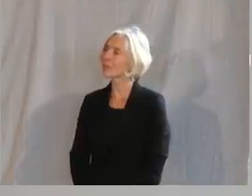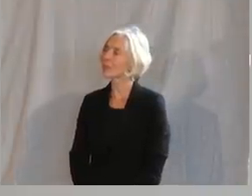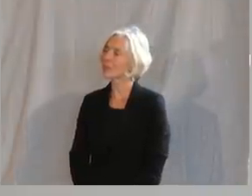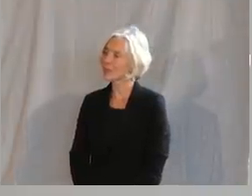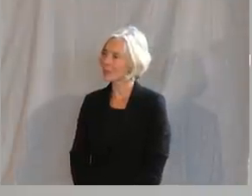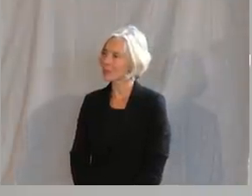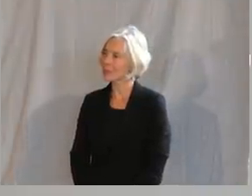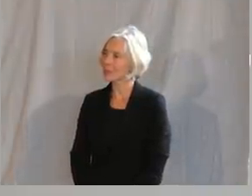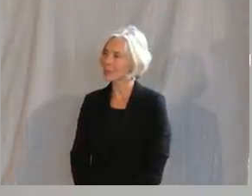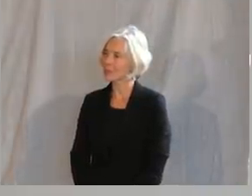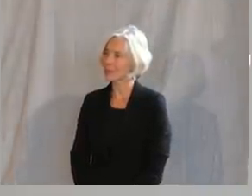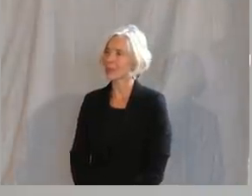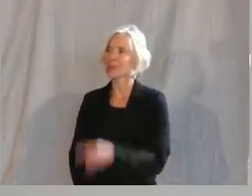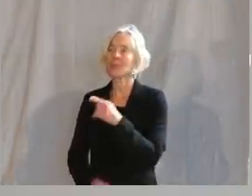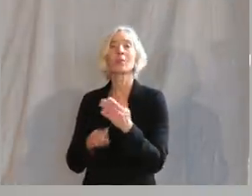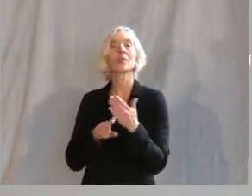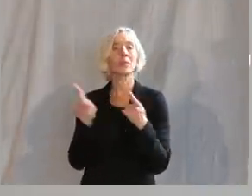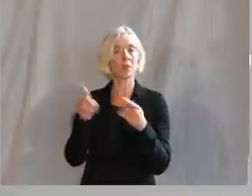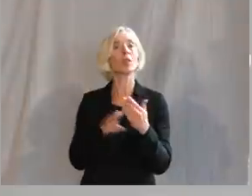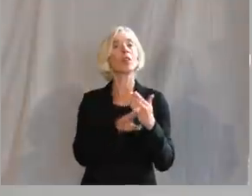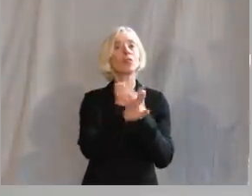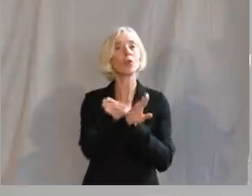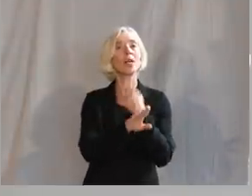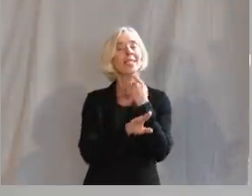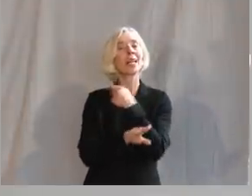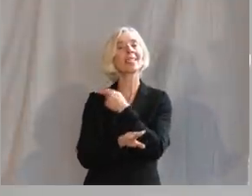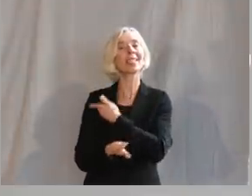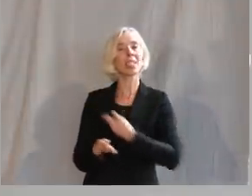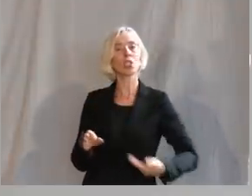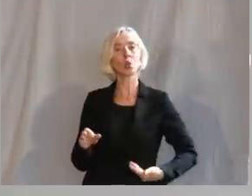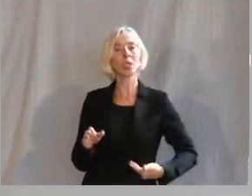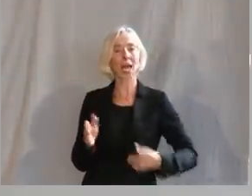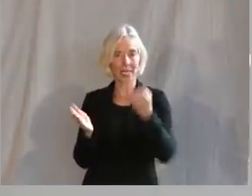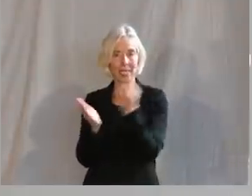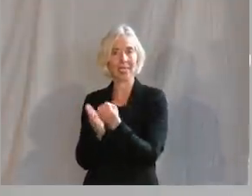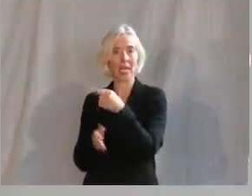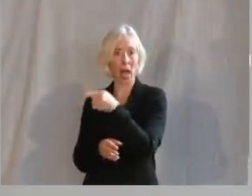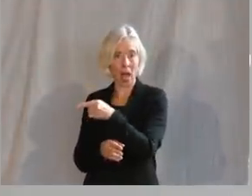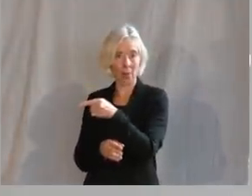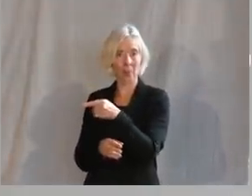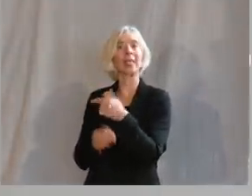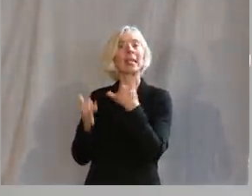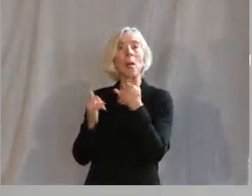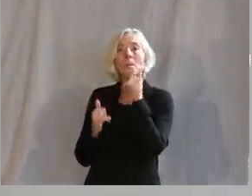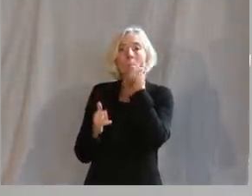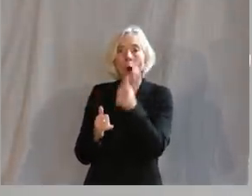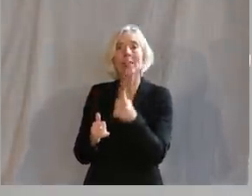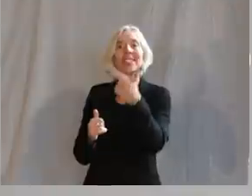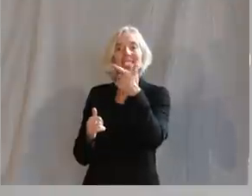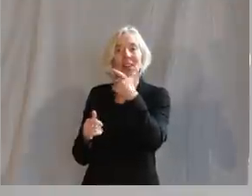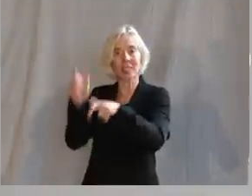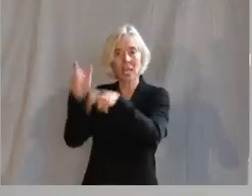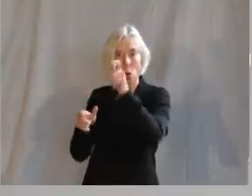Die 20 zusätzlichen Mitarbeiter des Gesundheitsamtes, sind die jetzt noch on top zu denen, die im Ausschuss von vor ein paar Wochen bewilligt